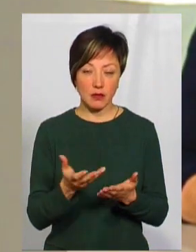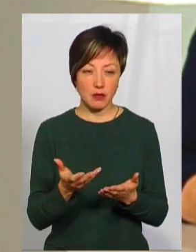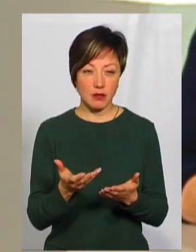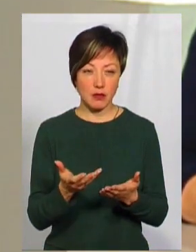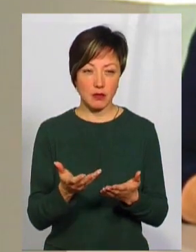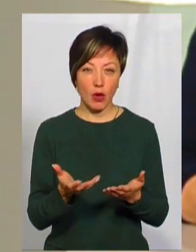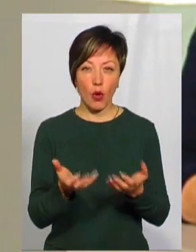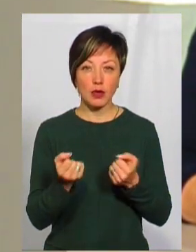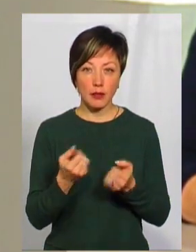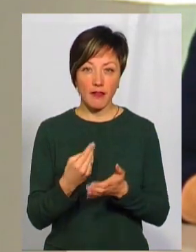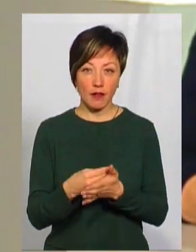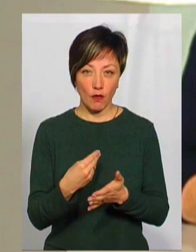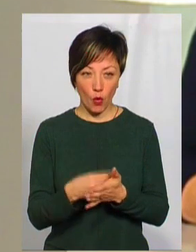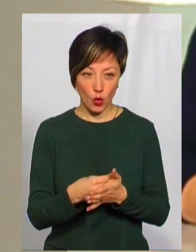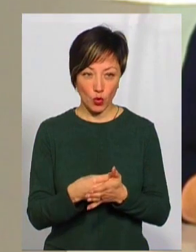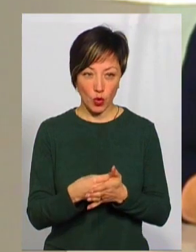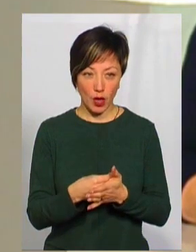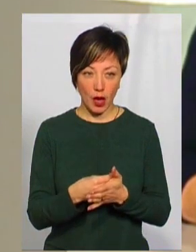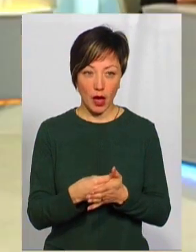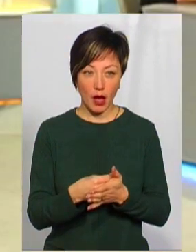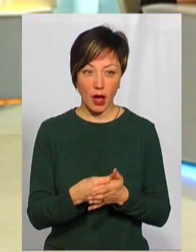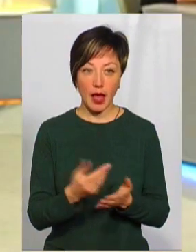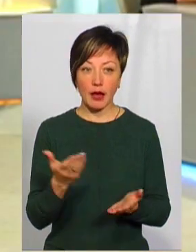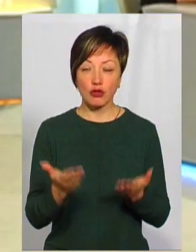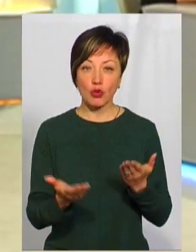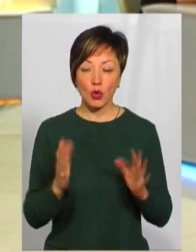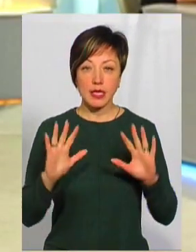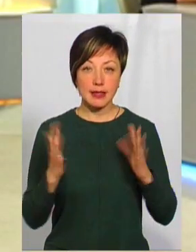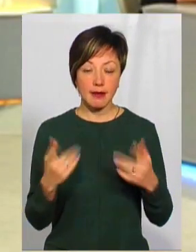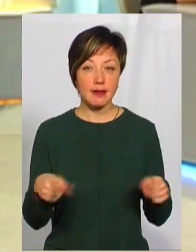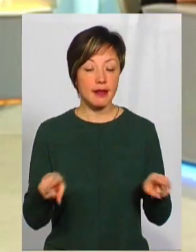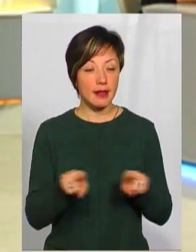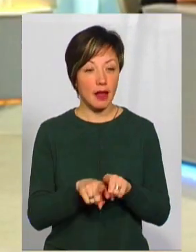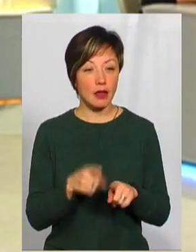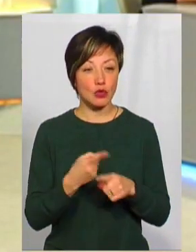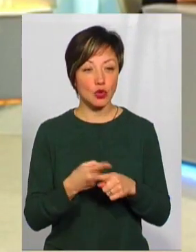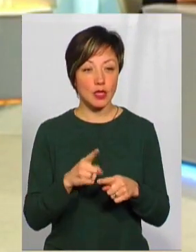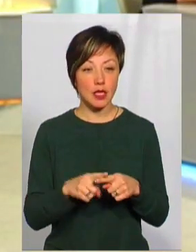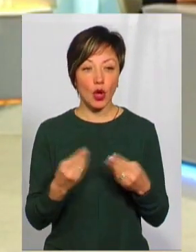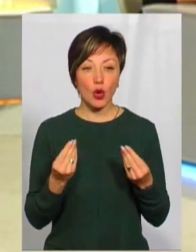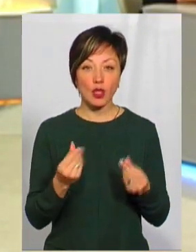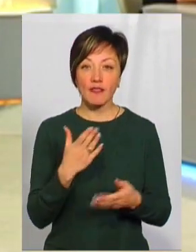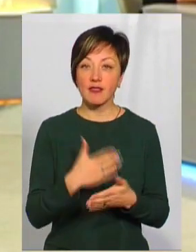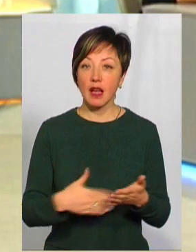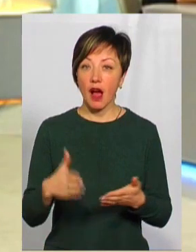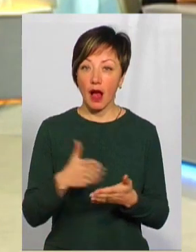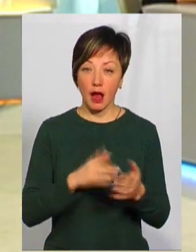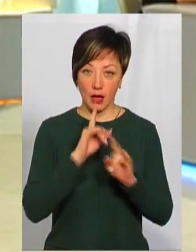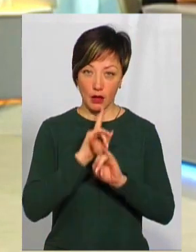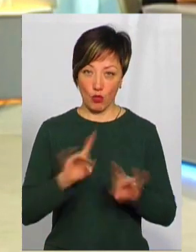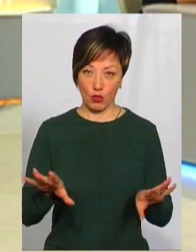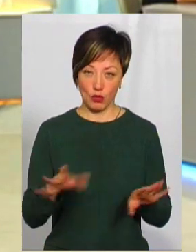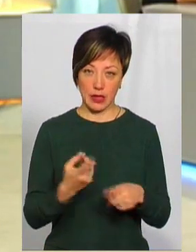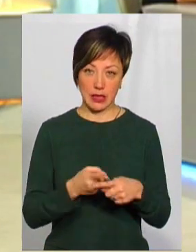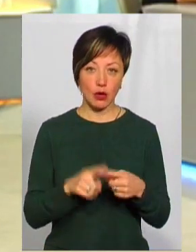отримували від фонду. А якщо станеться так, що цих грошей взагалі не буде,